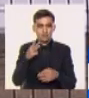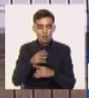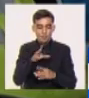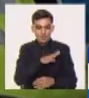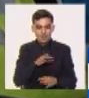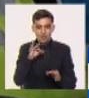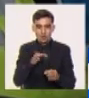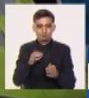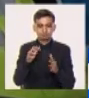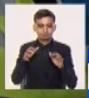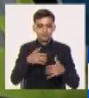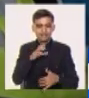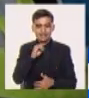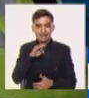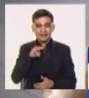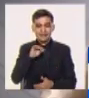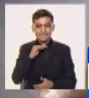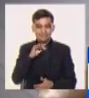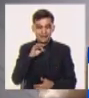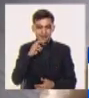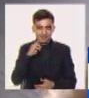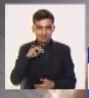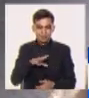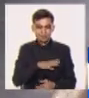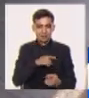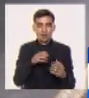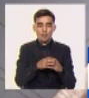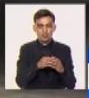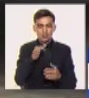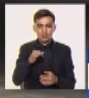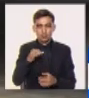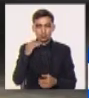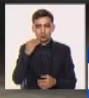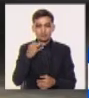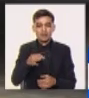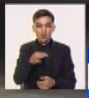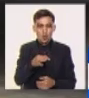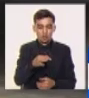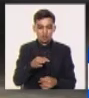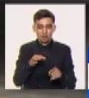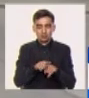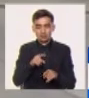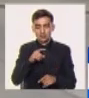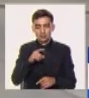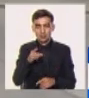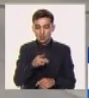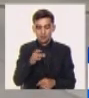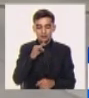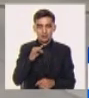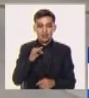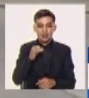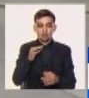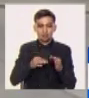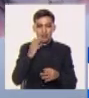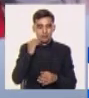лишенной сертификата эксплуатанта авиакомпании рассматривают в Турксистском районе суде Алматы.